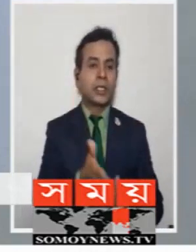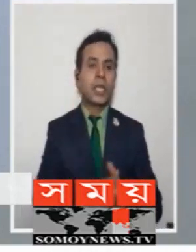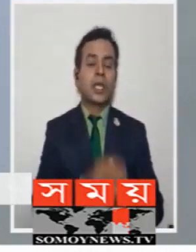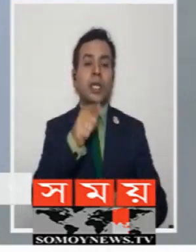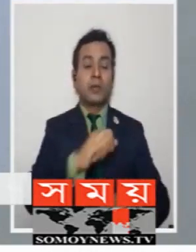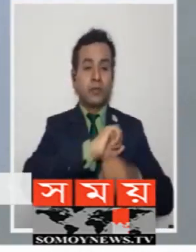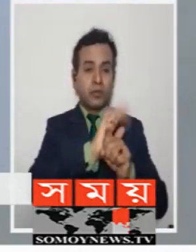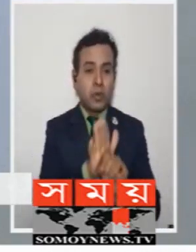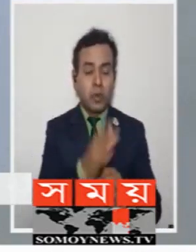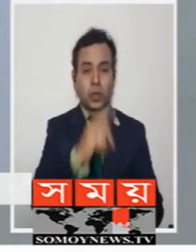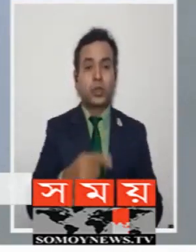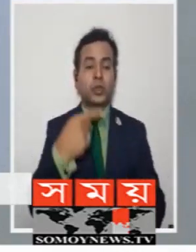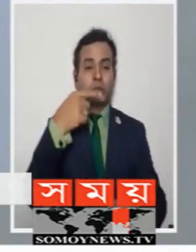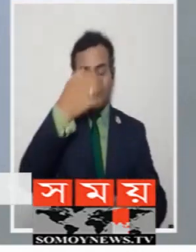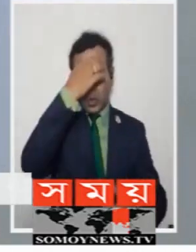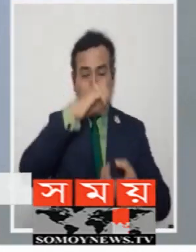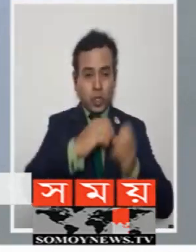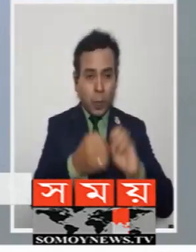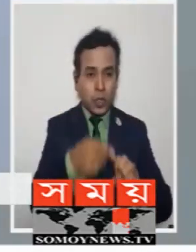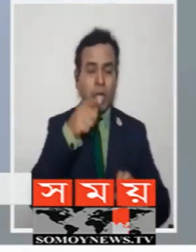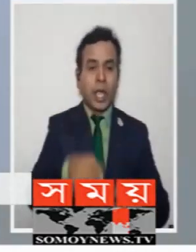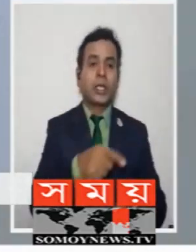সবার সহযোগিতা নিয়েই আমরা কাজ করে যাচ্ছি।